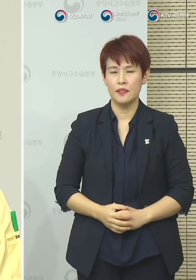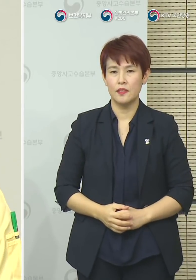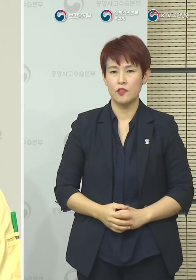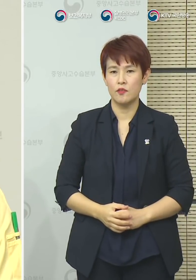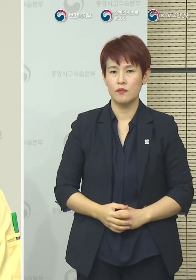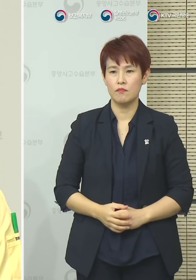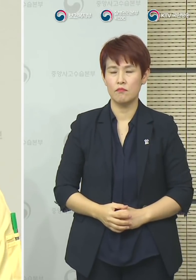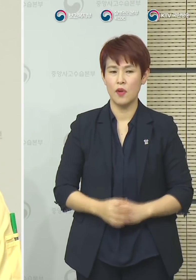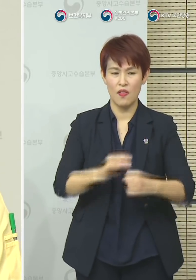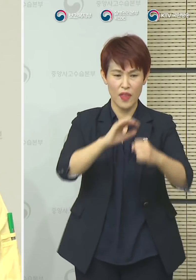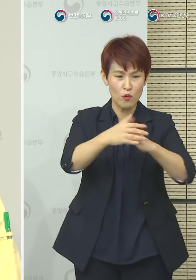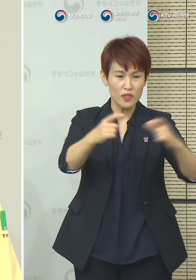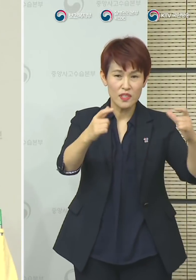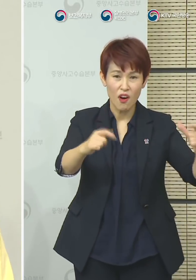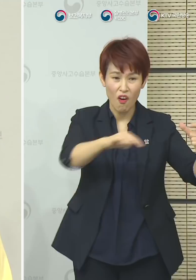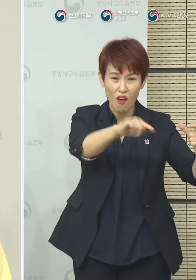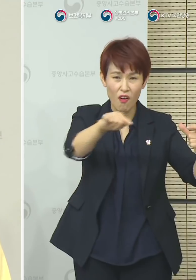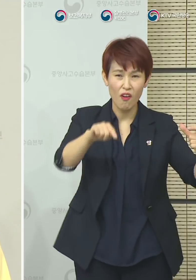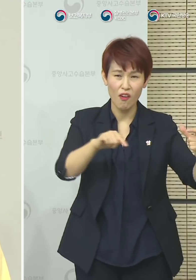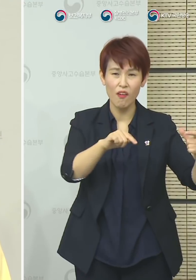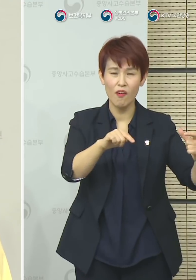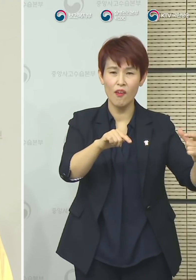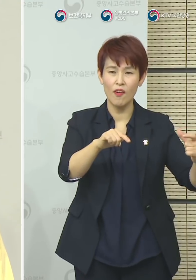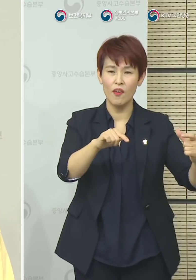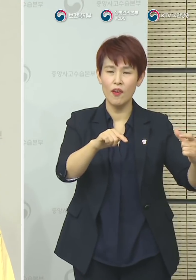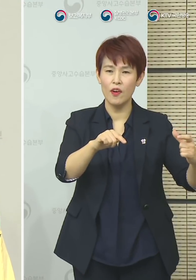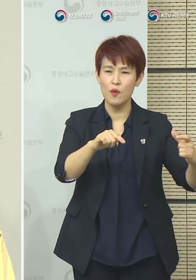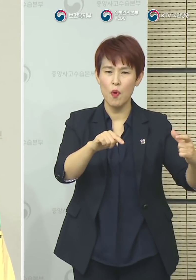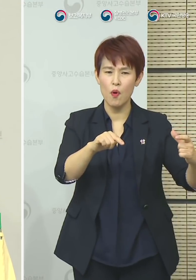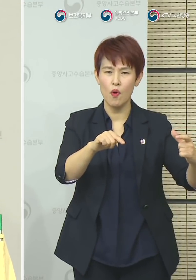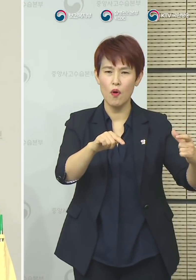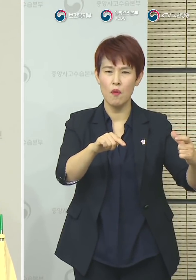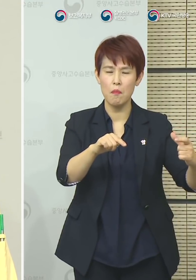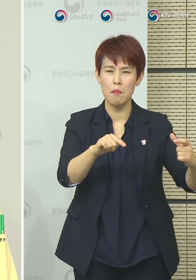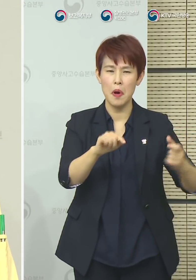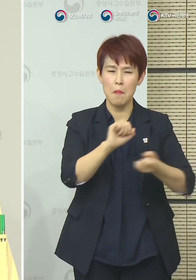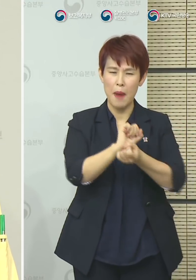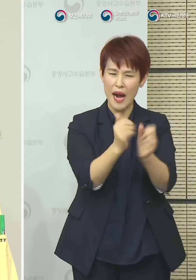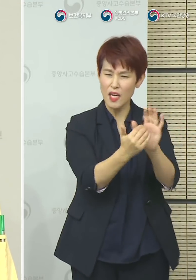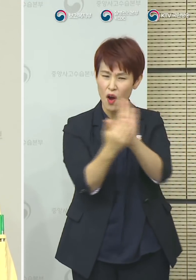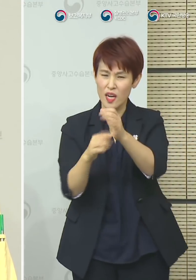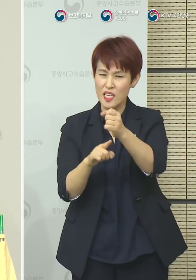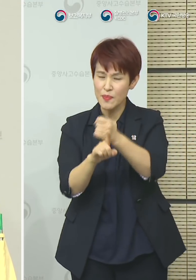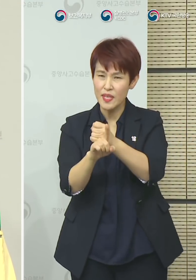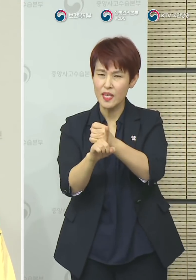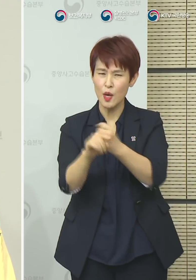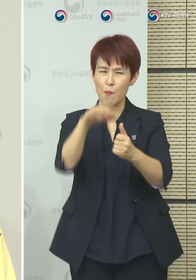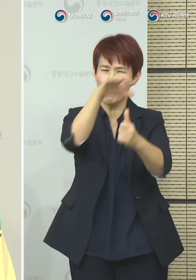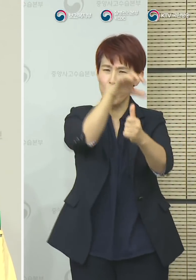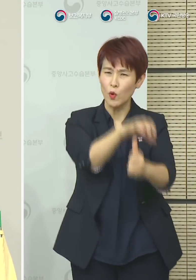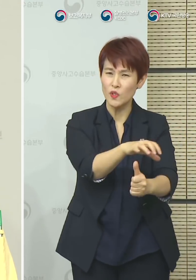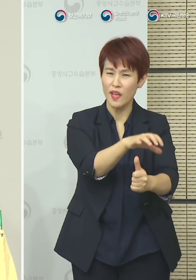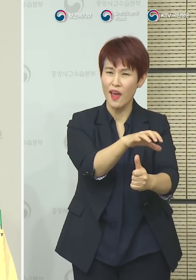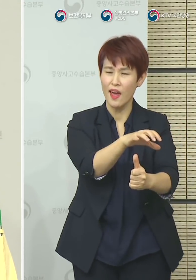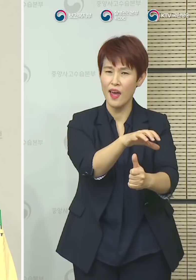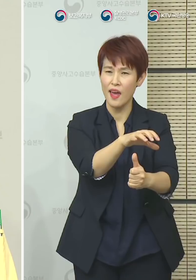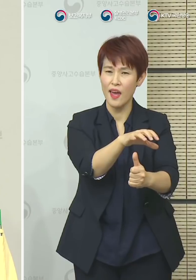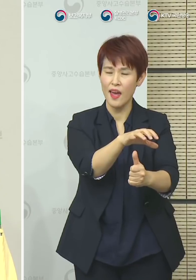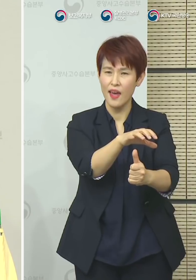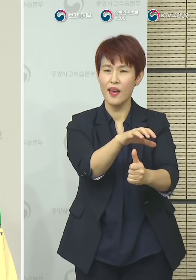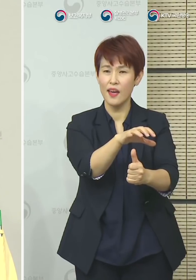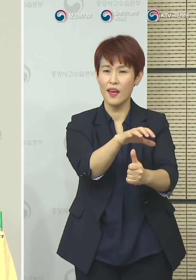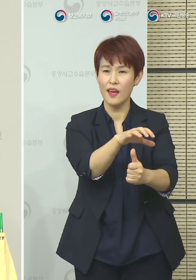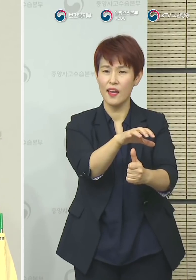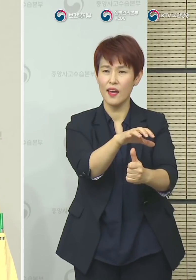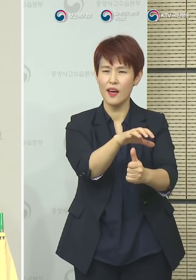지금 대구 지역에 대해서는 이러한 방역상의 의미로서의 봉쇄 정책, 봉쇄